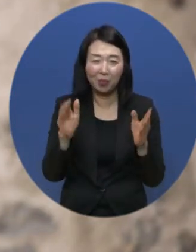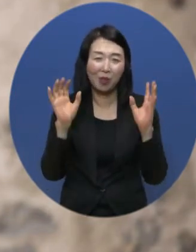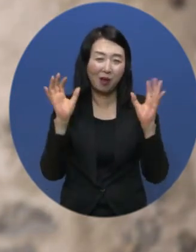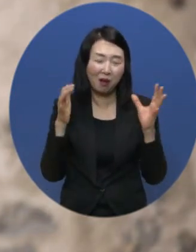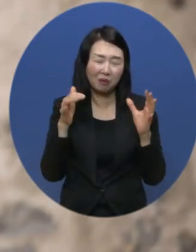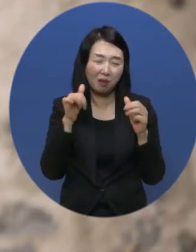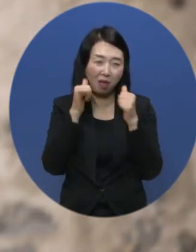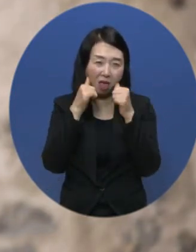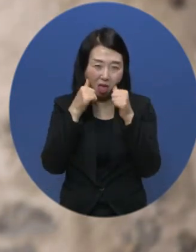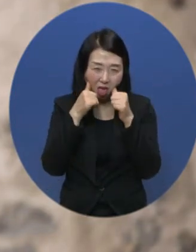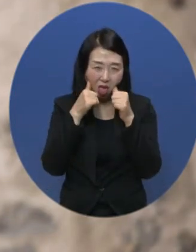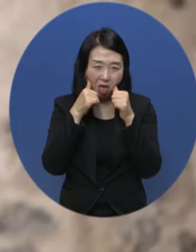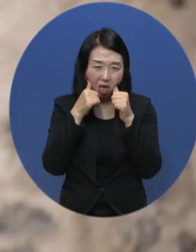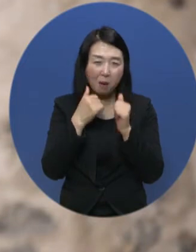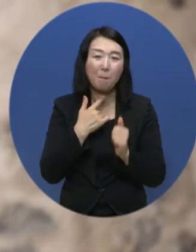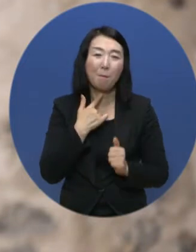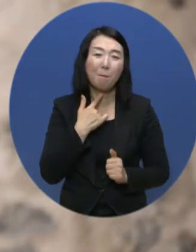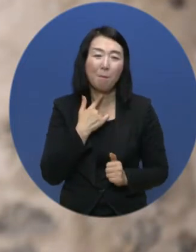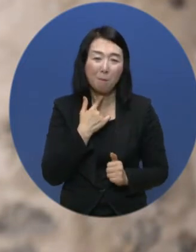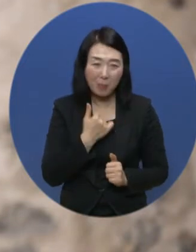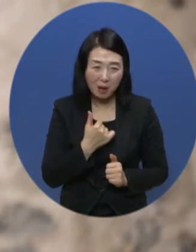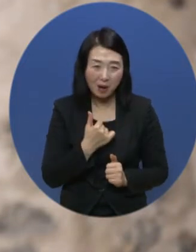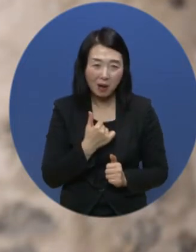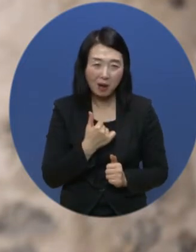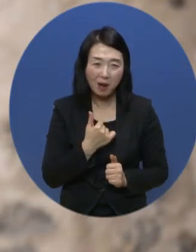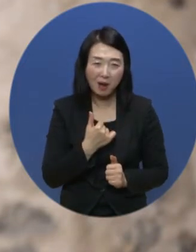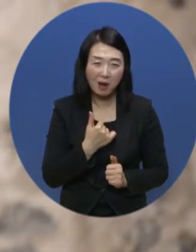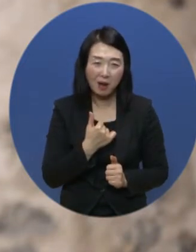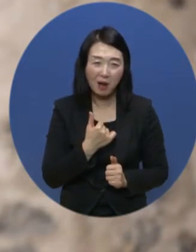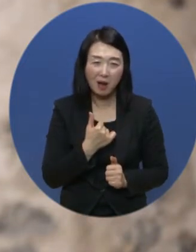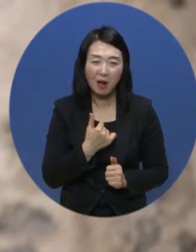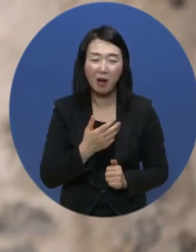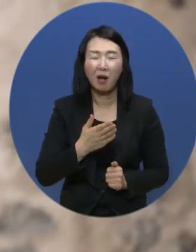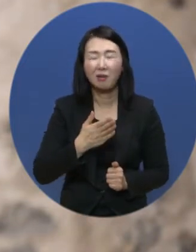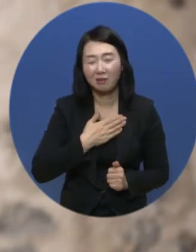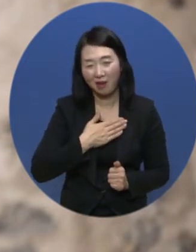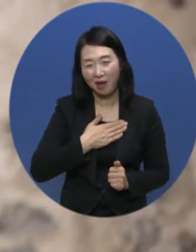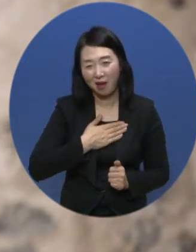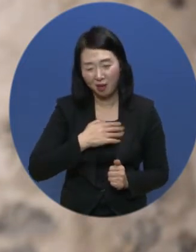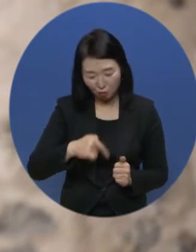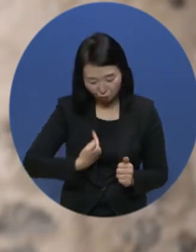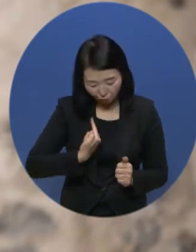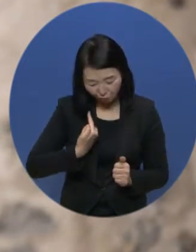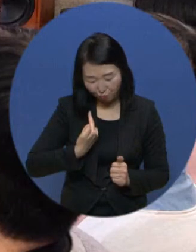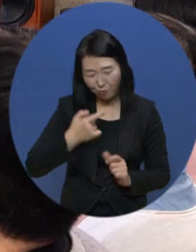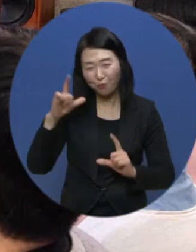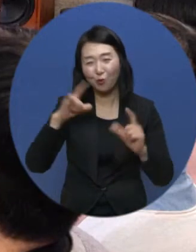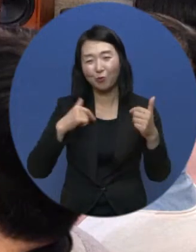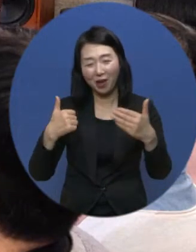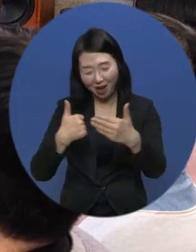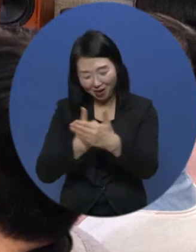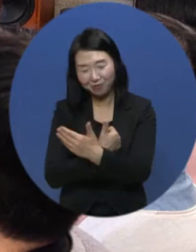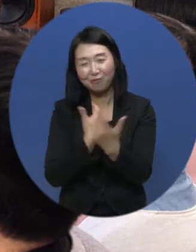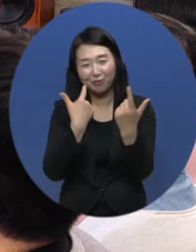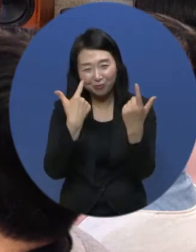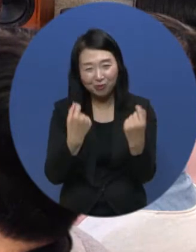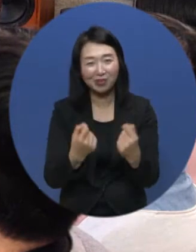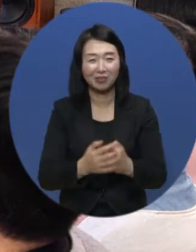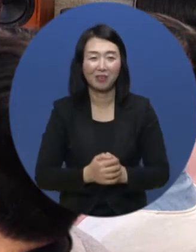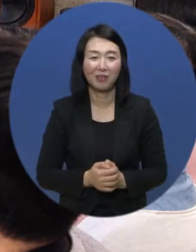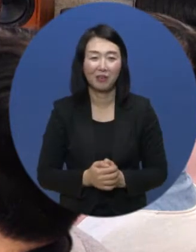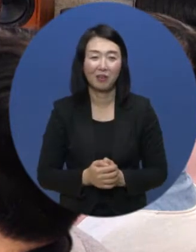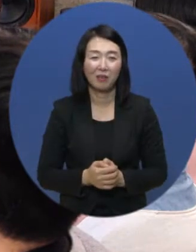자신을, 어렸던 저 자신을 살포시 안아준 것이었습니다. 그리고 서서히